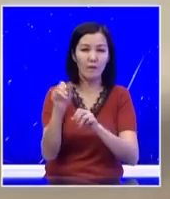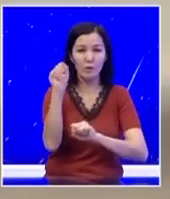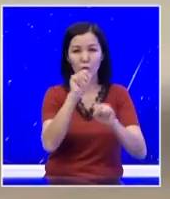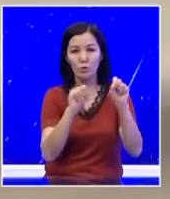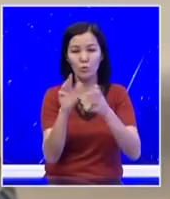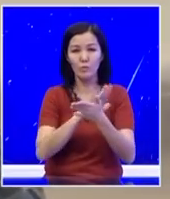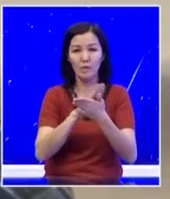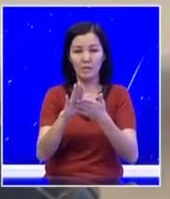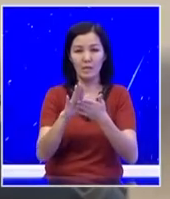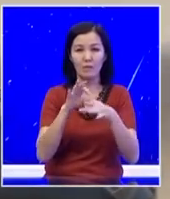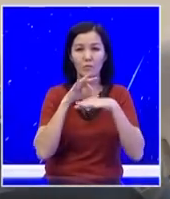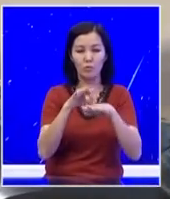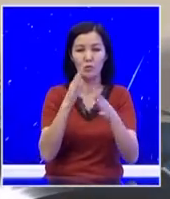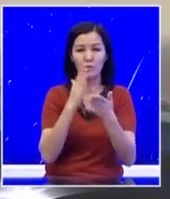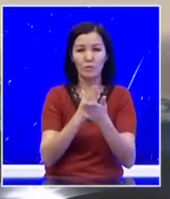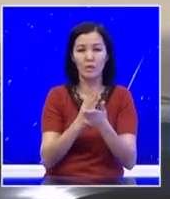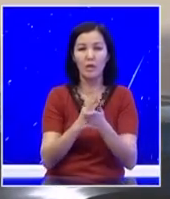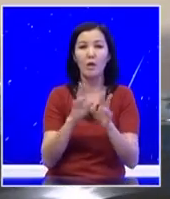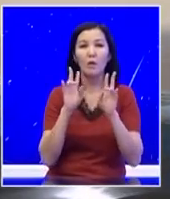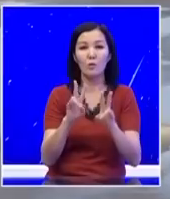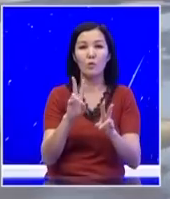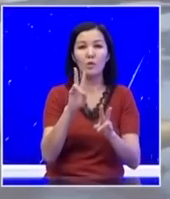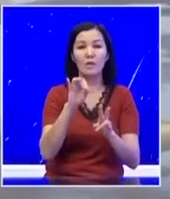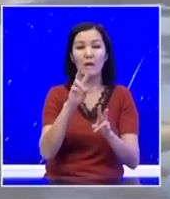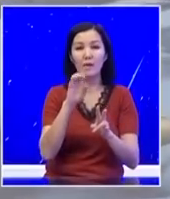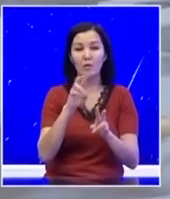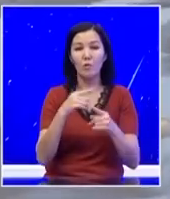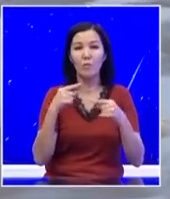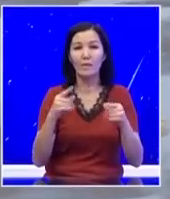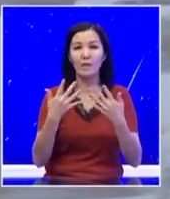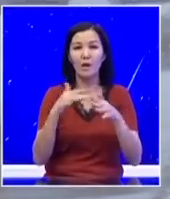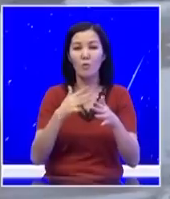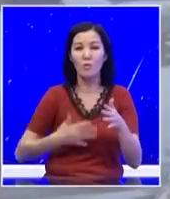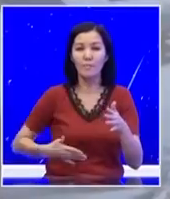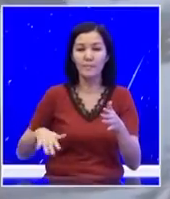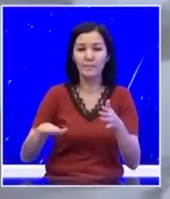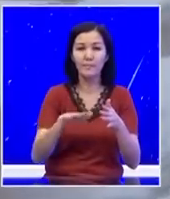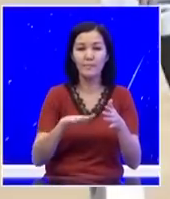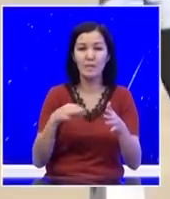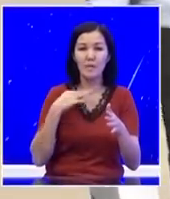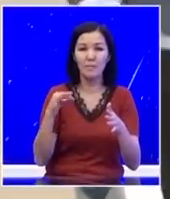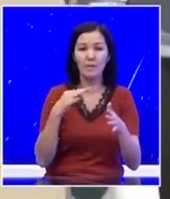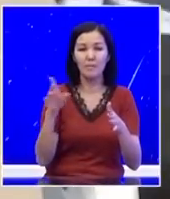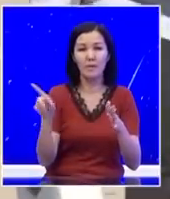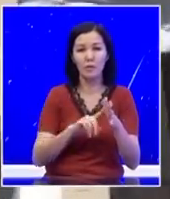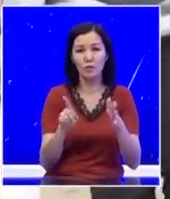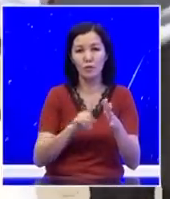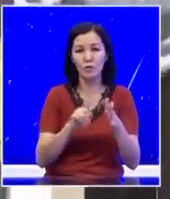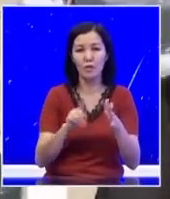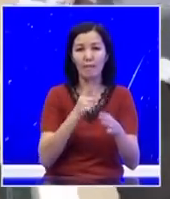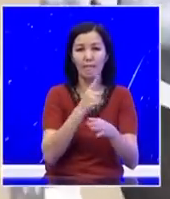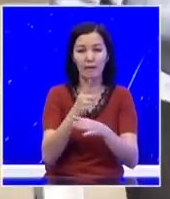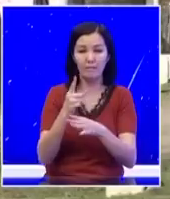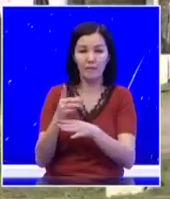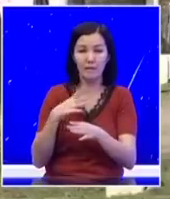болдырмауға барынша күш салып жатыр. Тек Нарынқол ғана емес, өзге елді мекендерде де бей-берекет жүріс-тұрыс тыйылған. Шалғай